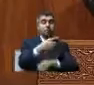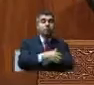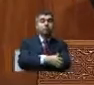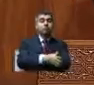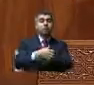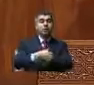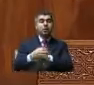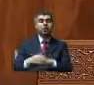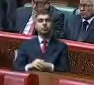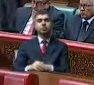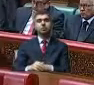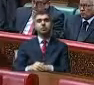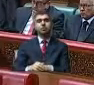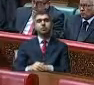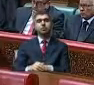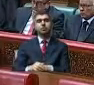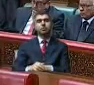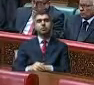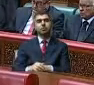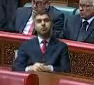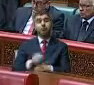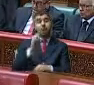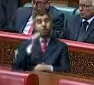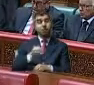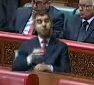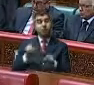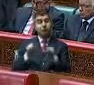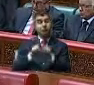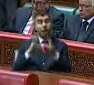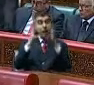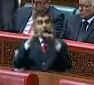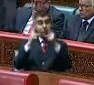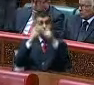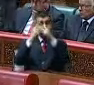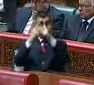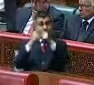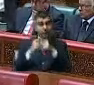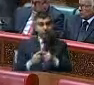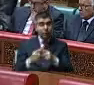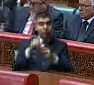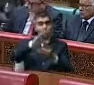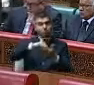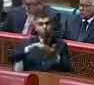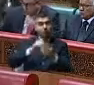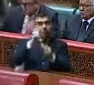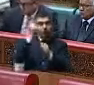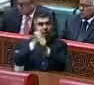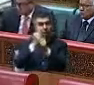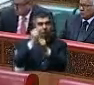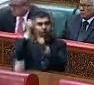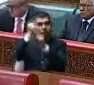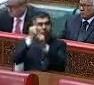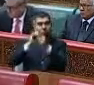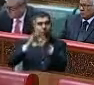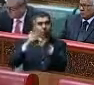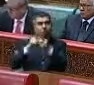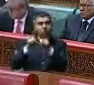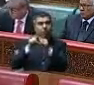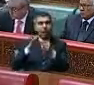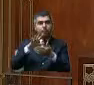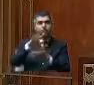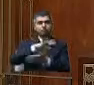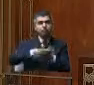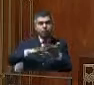تترك لنفسها. ومن أجل وضع الحصيلة الاجتماعية في سياقها وتقييم المجهودات المبذولة والإكراهات